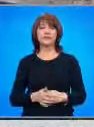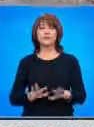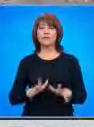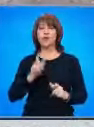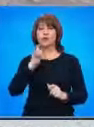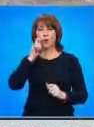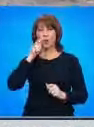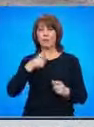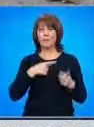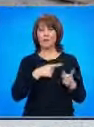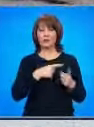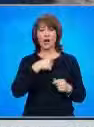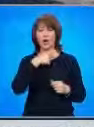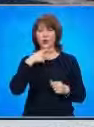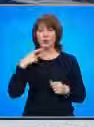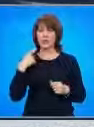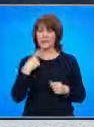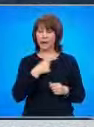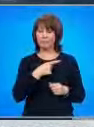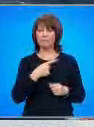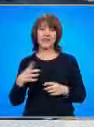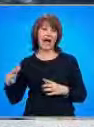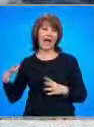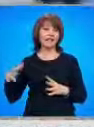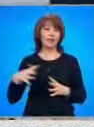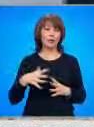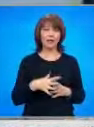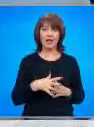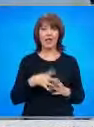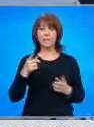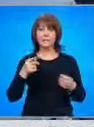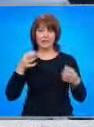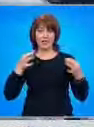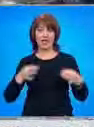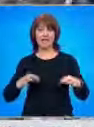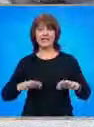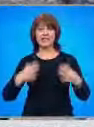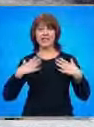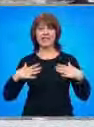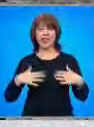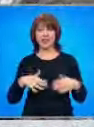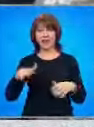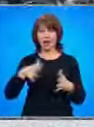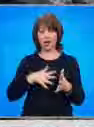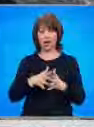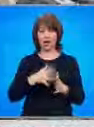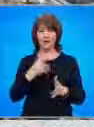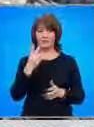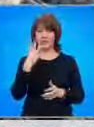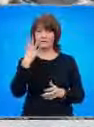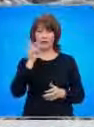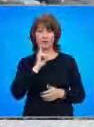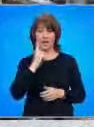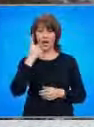Според украинската прокуратура, руските сили са атакували цивилен конвой в Харковска област. Загинали са 25 души, сред тях